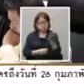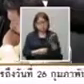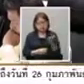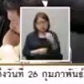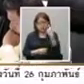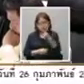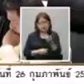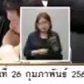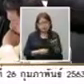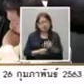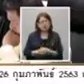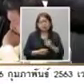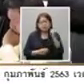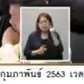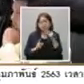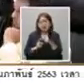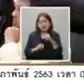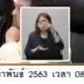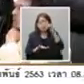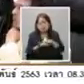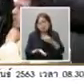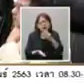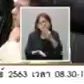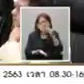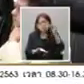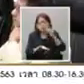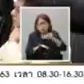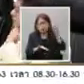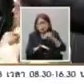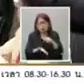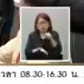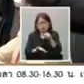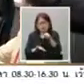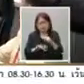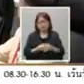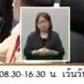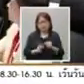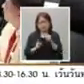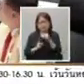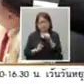คำที่ท่านบอกว่าไปมั่วกันยังไงนั่นแหละครับเชิญท่านวิรัตครับ